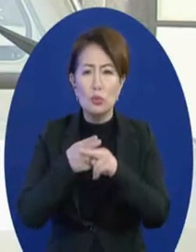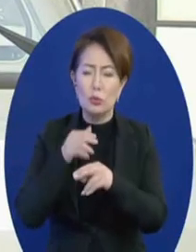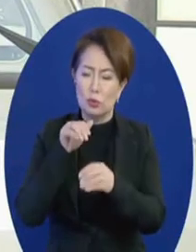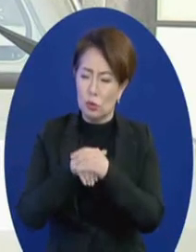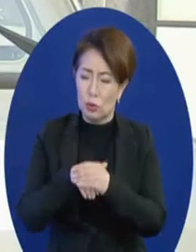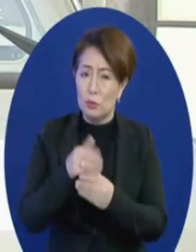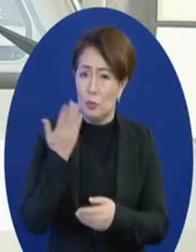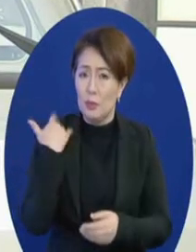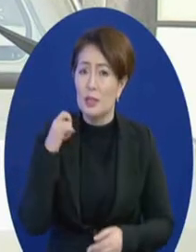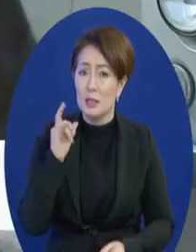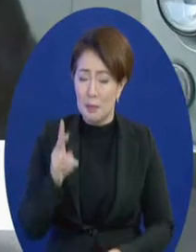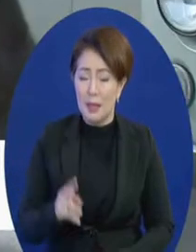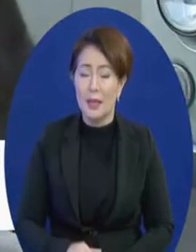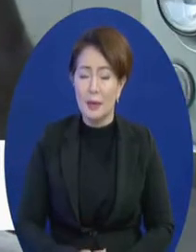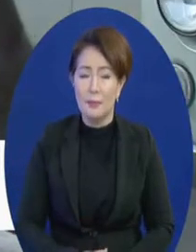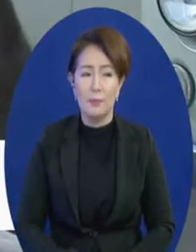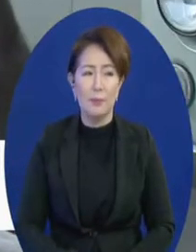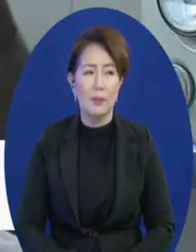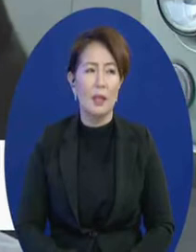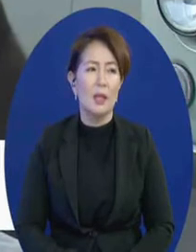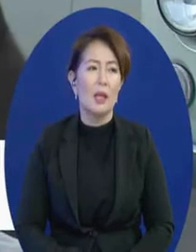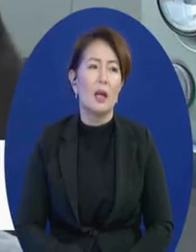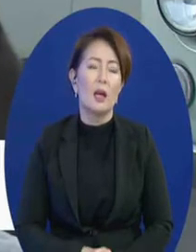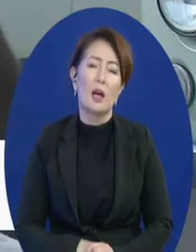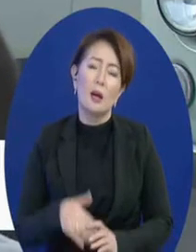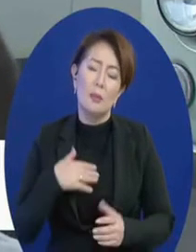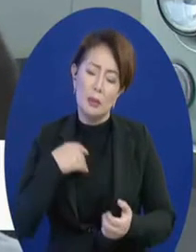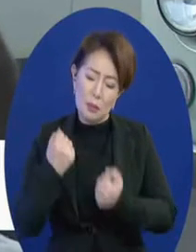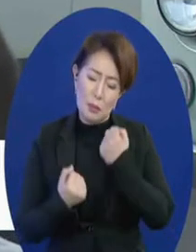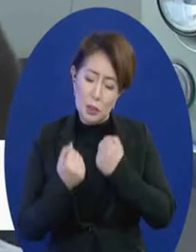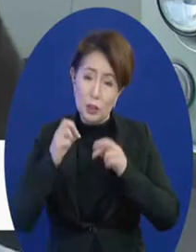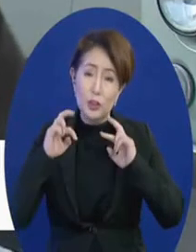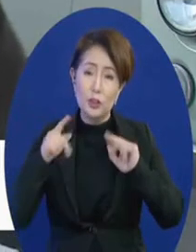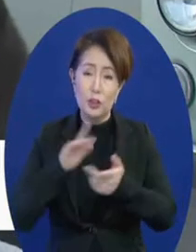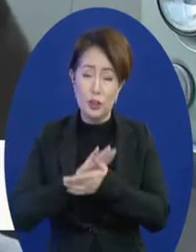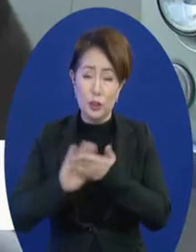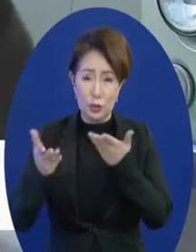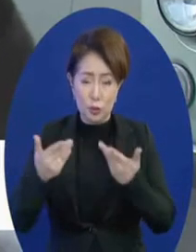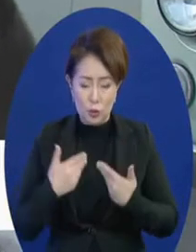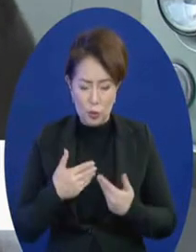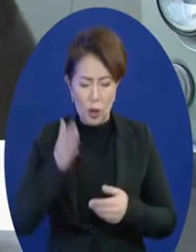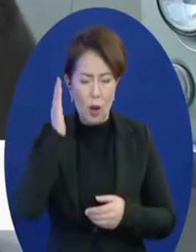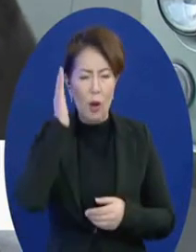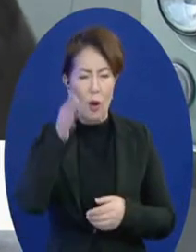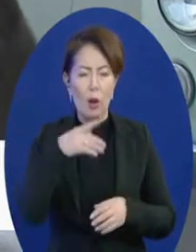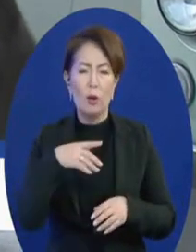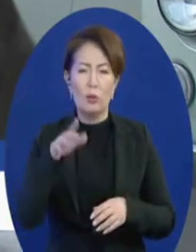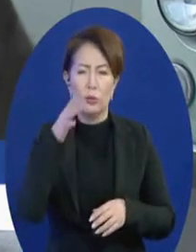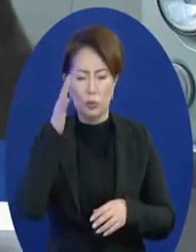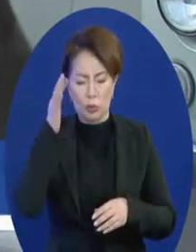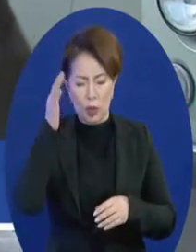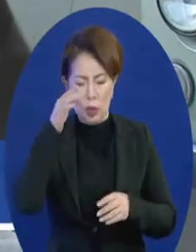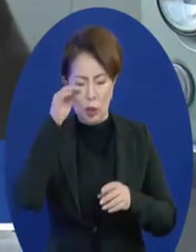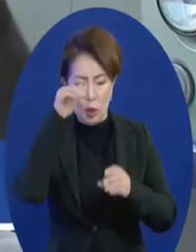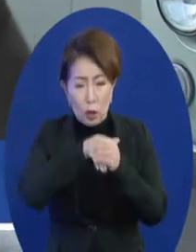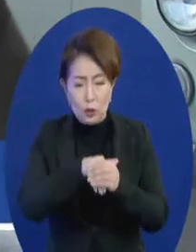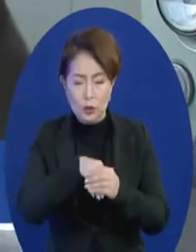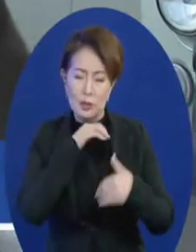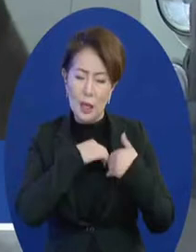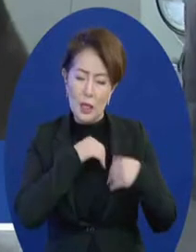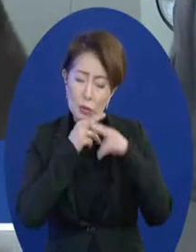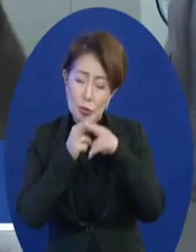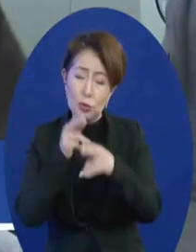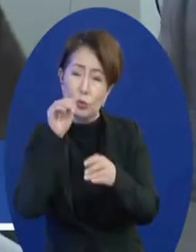тусламжийн дуудлагандаа явдаг байжээ. Дөрвөн тусламжийн автомашин шинжлэгдэнэ гэдэг бол бид нар алсын дуудлаганд явах те яаралтай тусламжинд